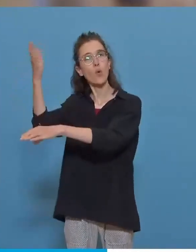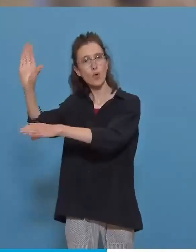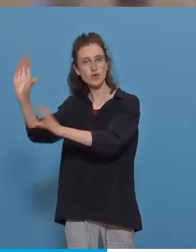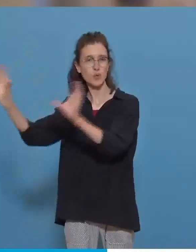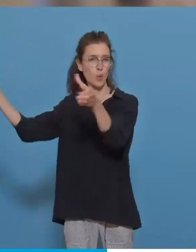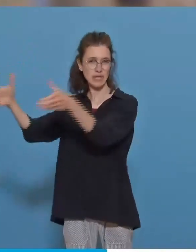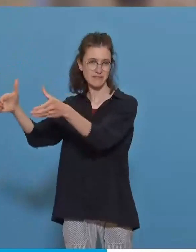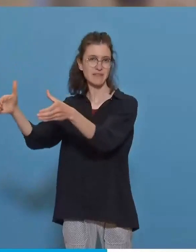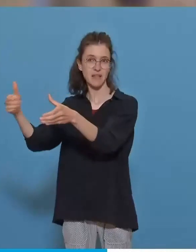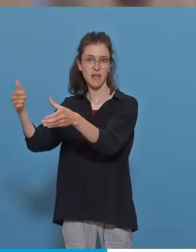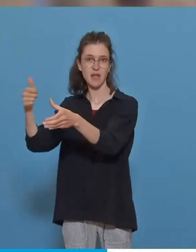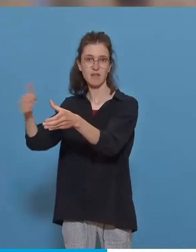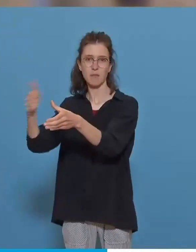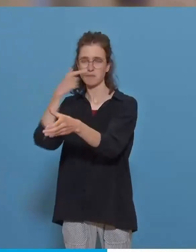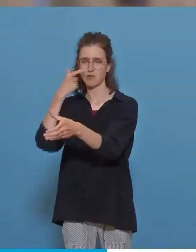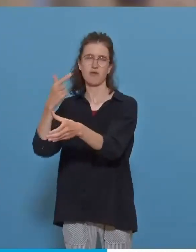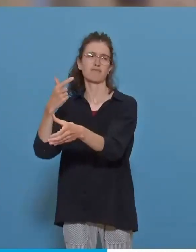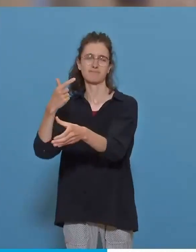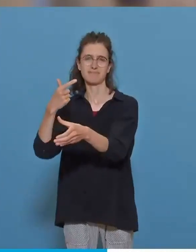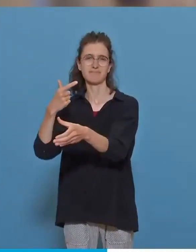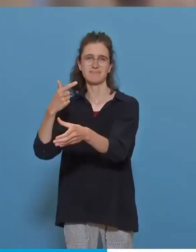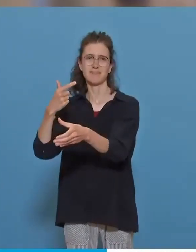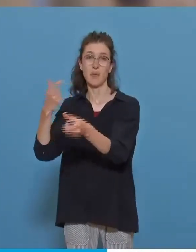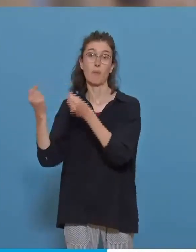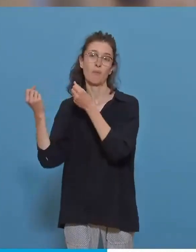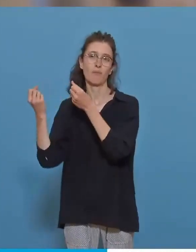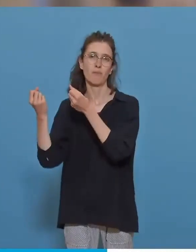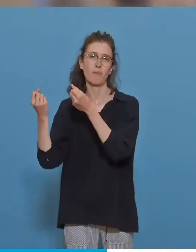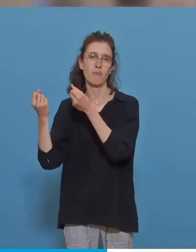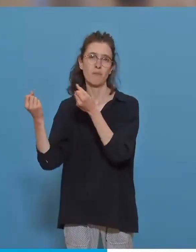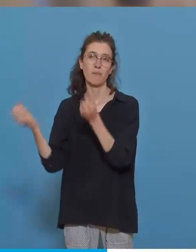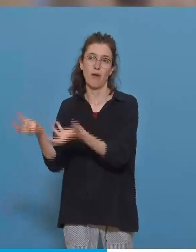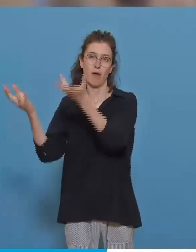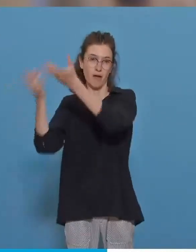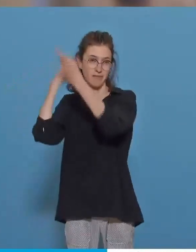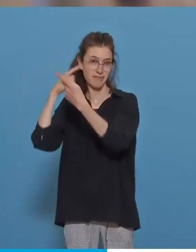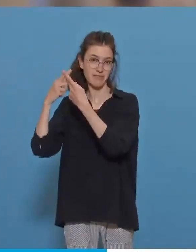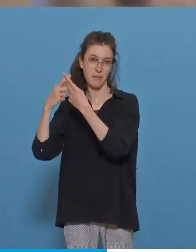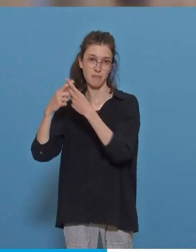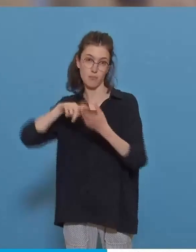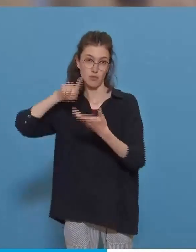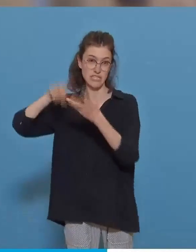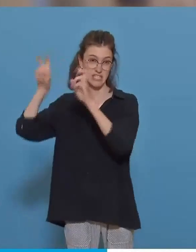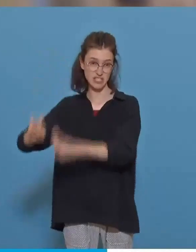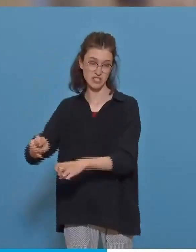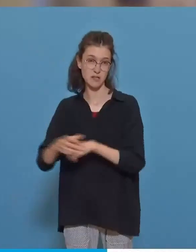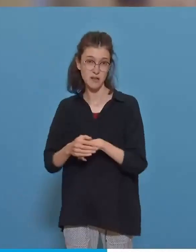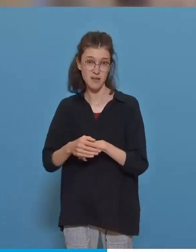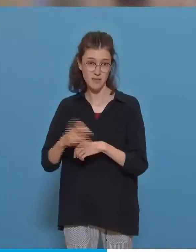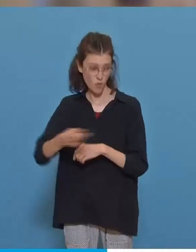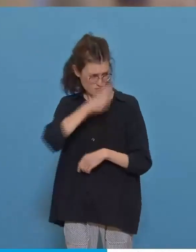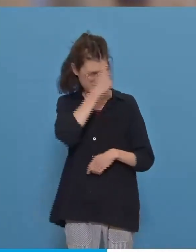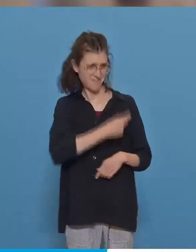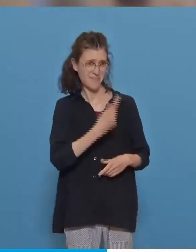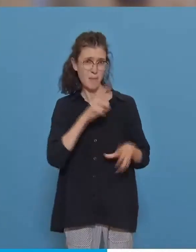peu de cohérence, un petit peu d'humilité, voire un petit peu de discrétion, y compris quand vous saluez des événements culturels qui ont lieu sur la ville de